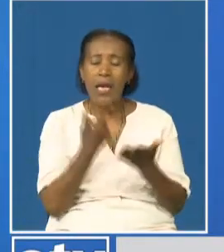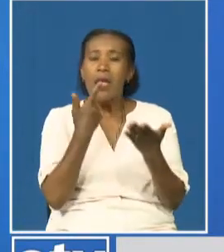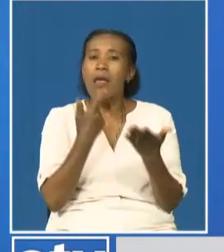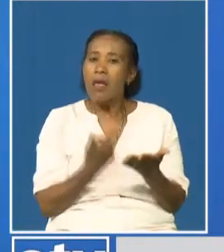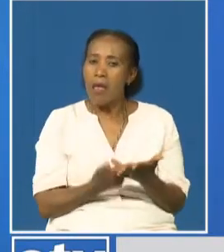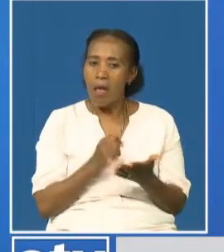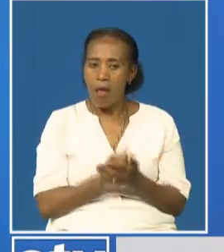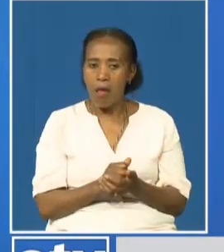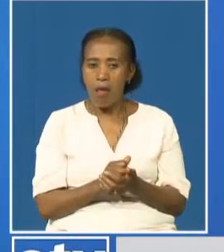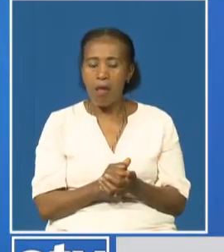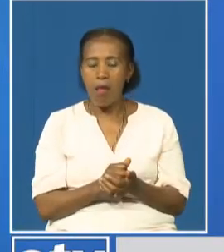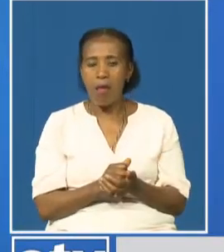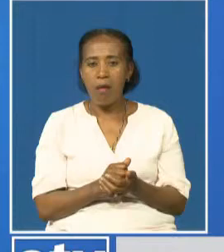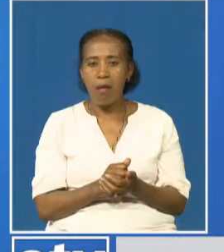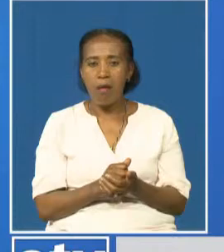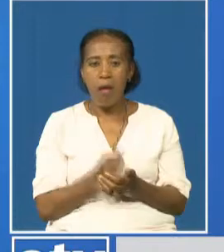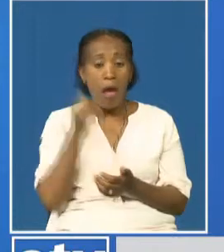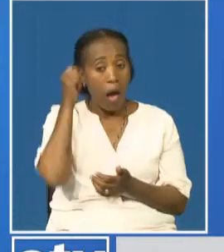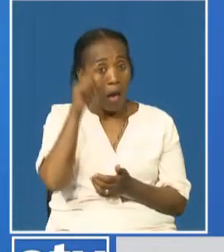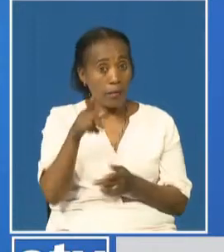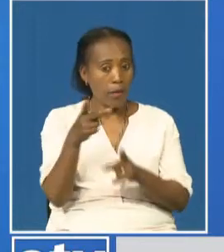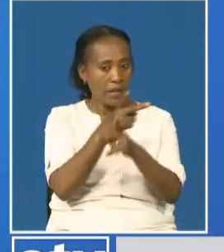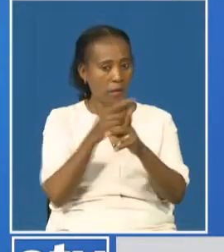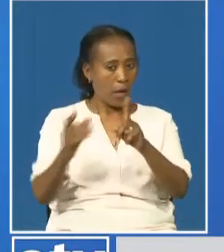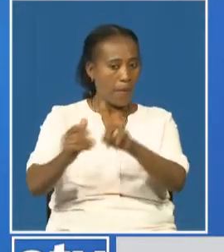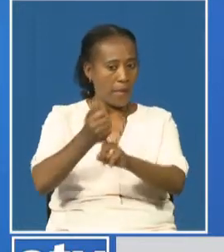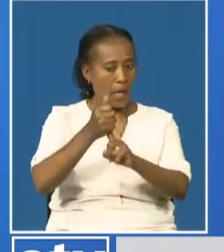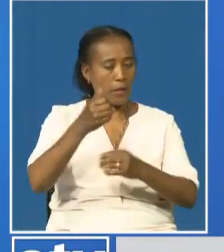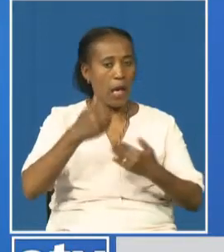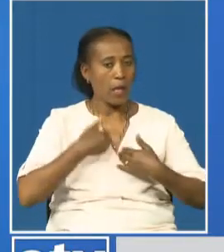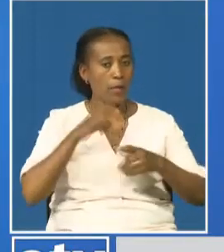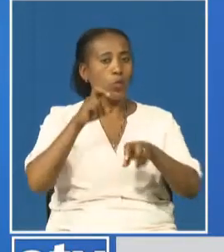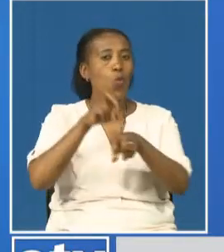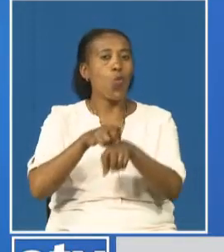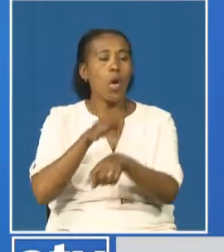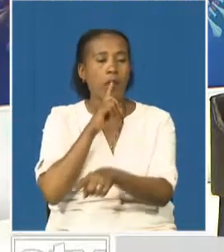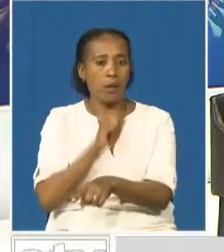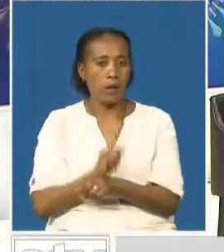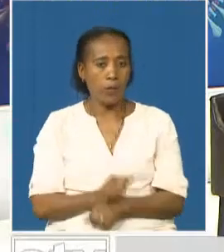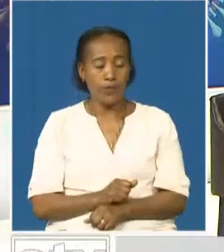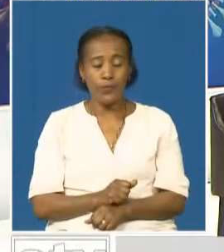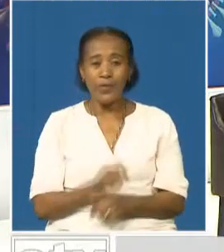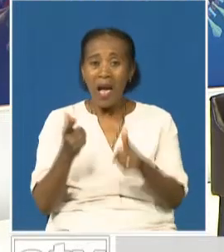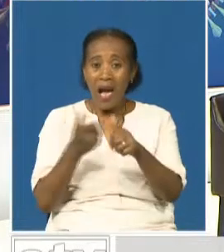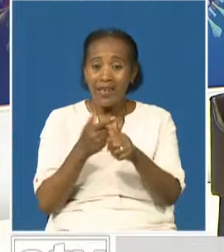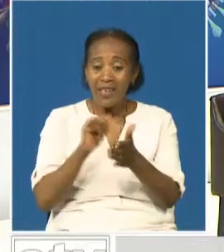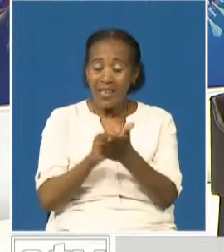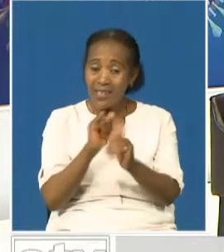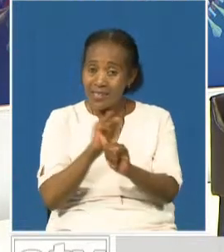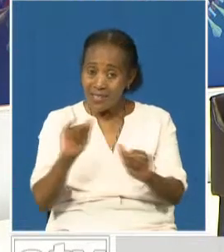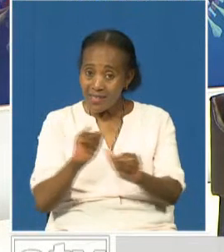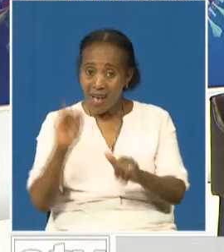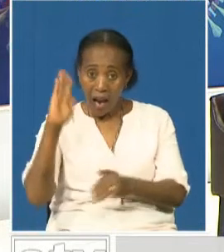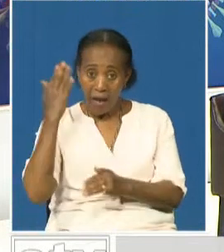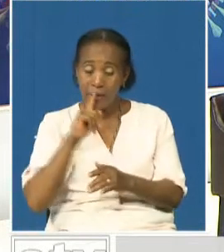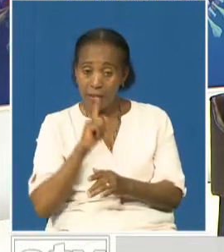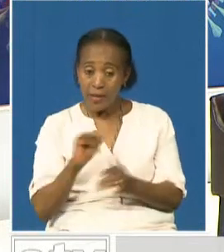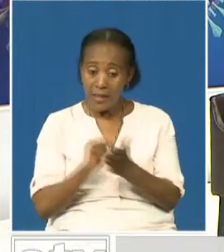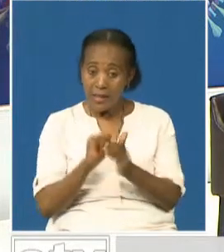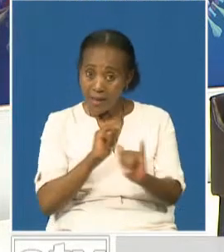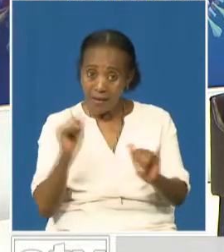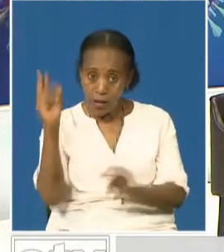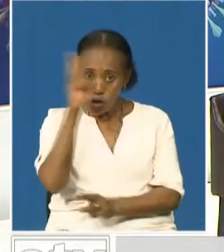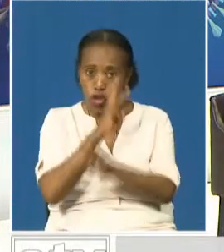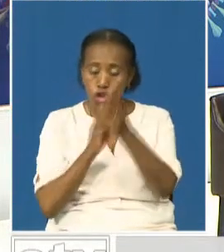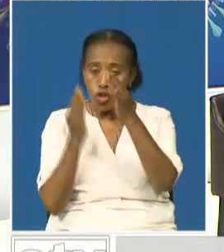ይሄ አንተ እንዳልከው በጥንቃቄ መያዝ ያለበት ወቅት ነው። አንደኛ እንደዚህ አይነት ኦልሬዲ እንደዚህ አይነት